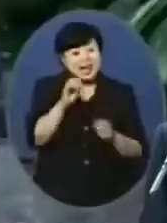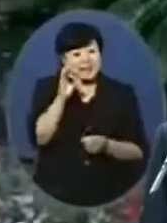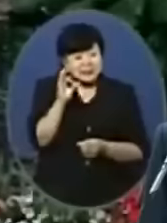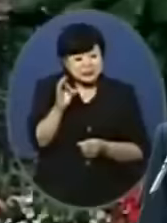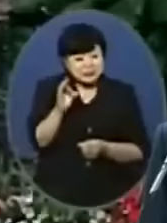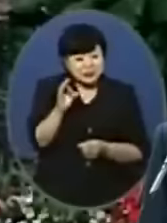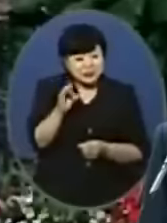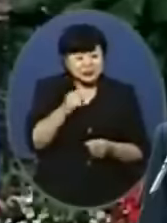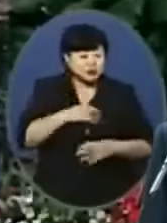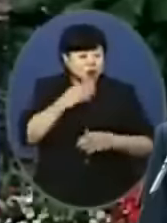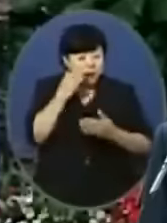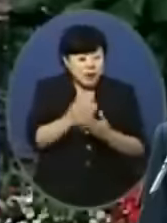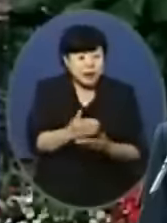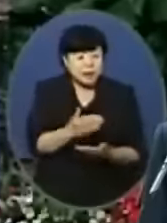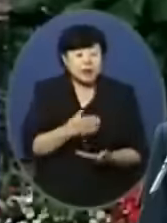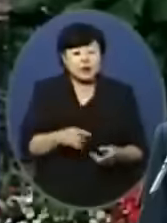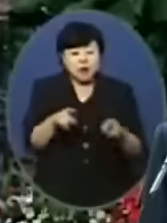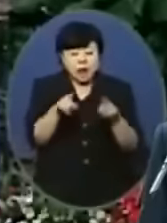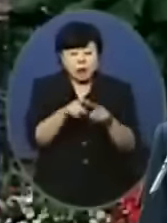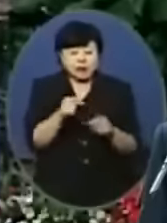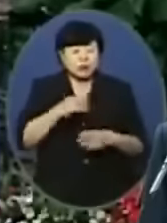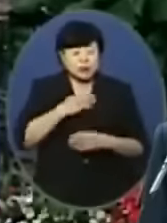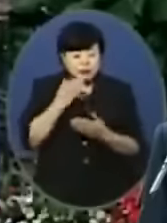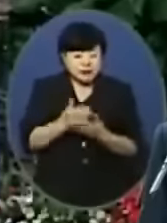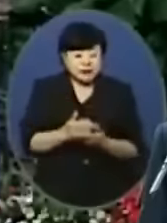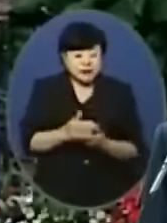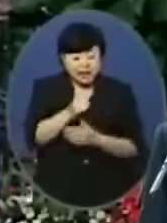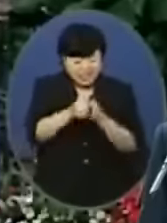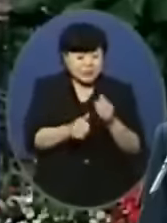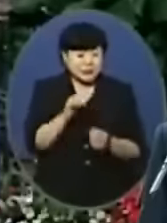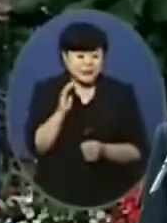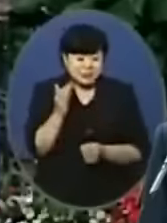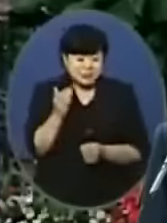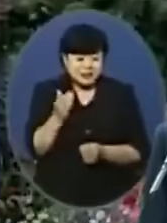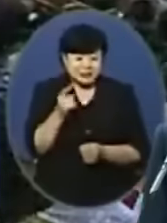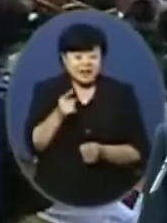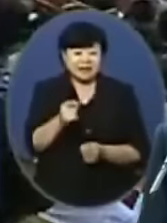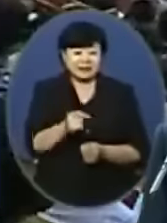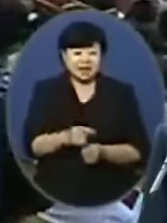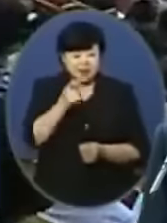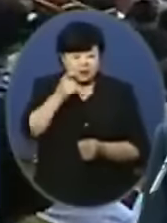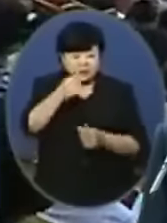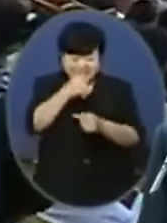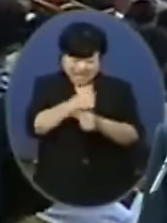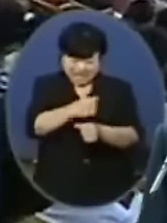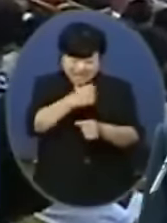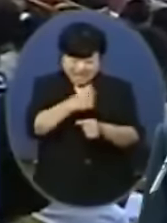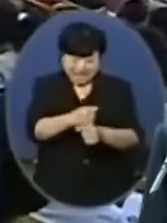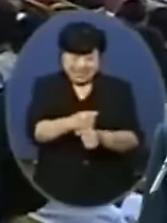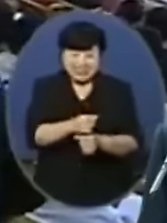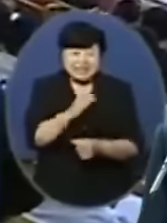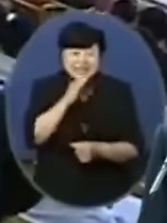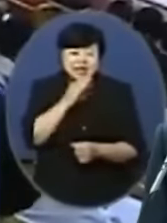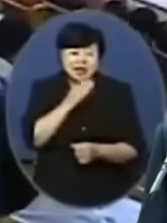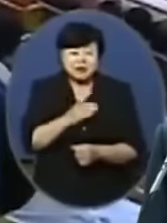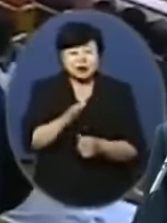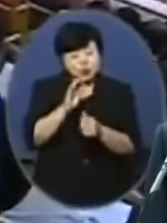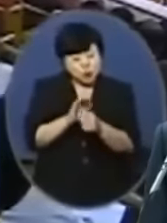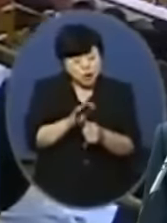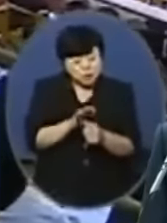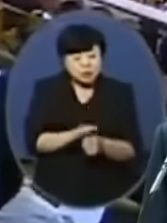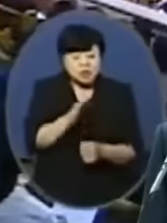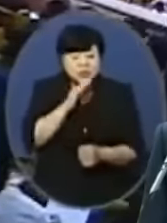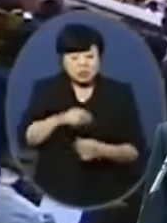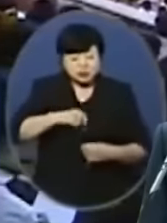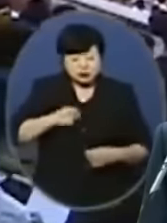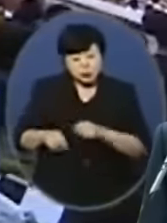말씀대로 두려워 말라 내가 너와 함께함이라 놀라지 말라 나는 내 하나님이 되리라 내가 너를 굳세게 하리라 참으로 너를 도와주리라